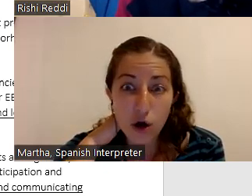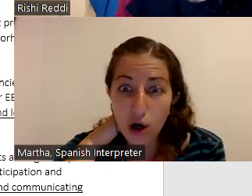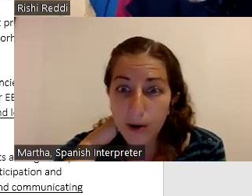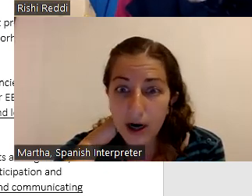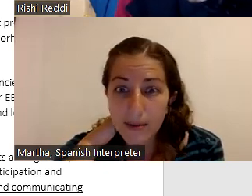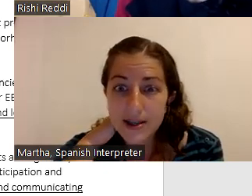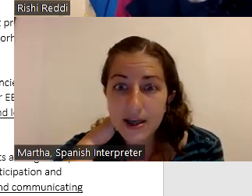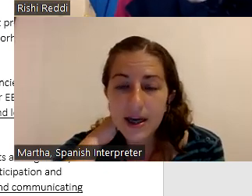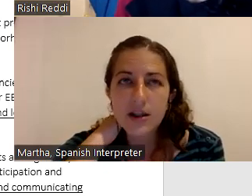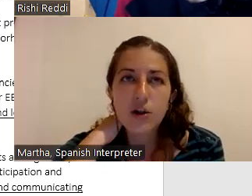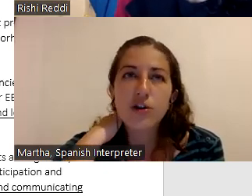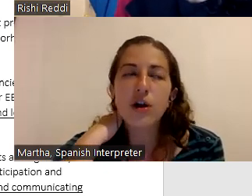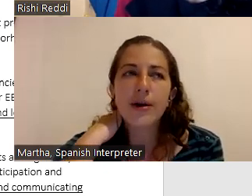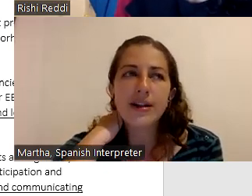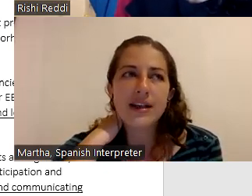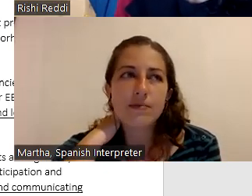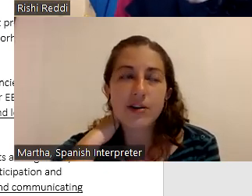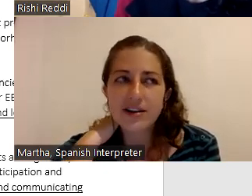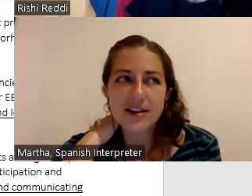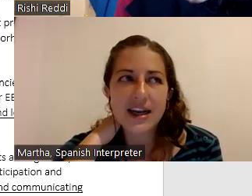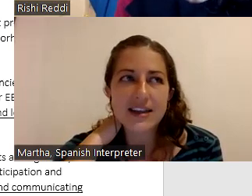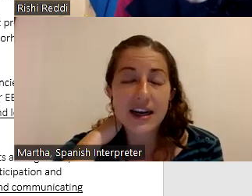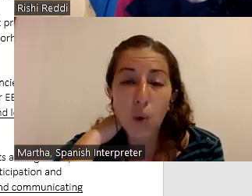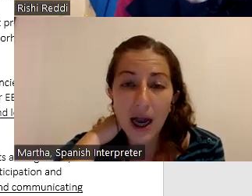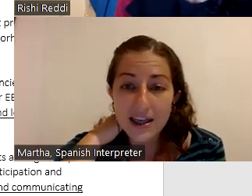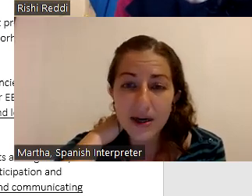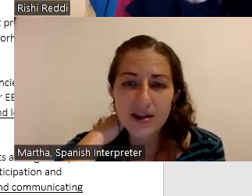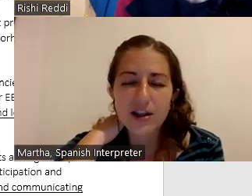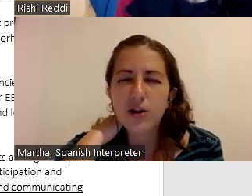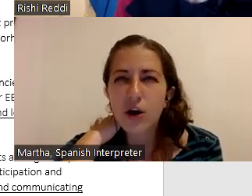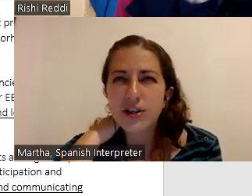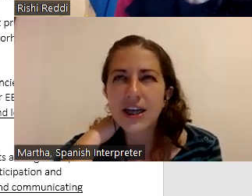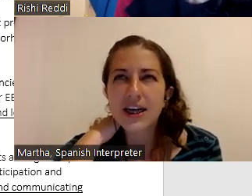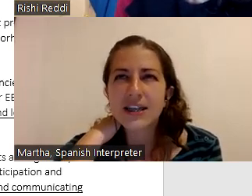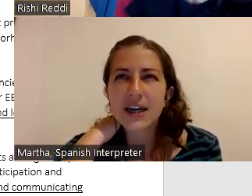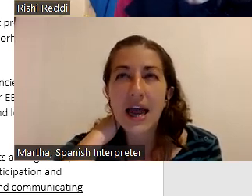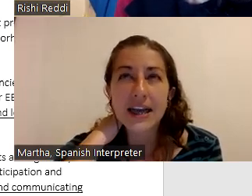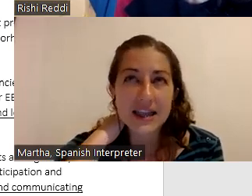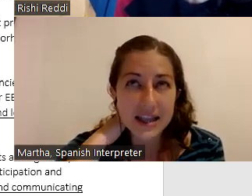equitable, et tout le processus n'est pas de même genre, mais peut-être est capable